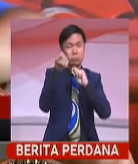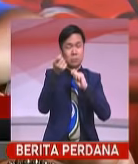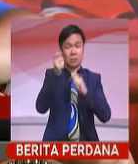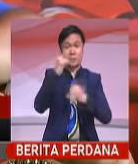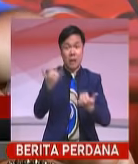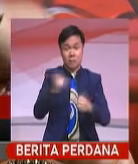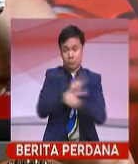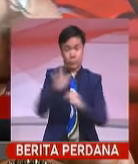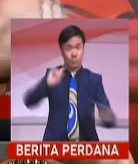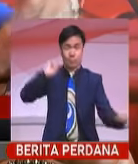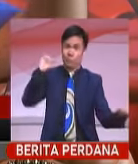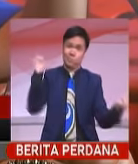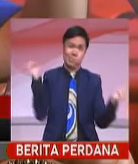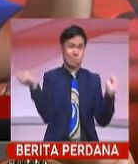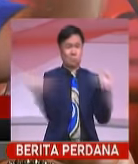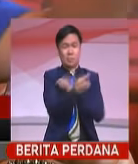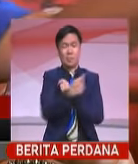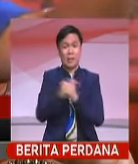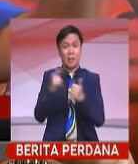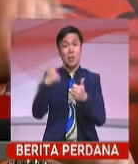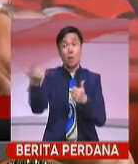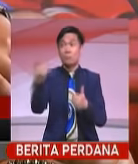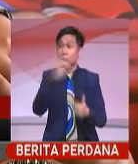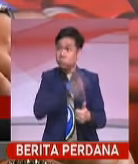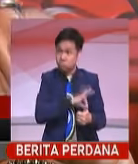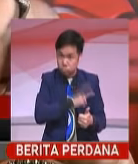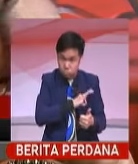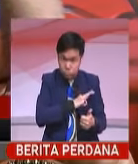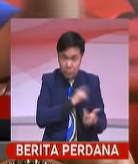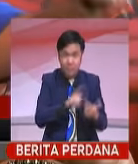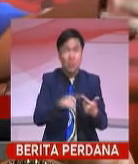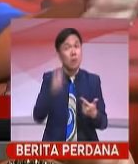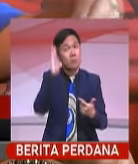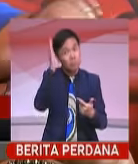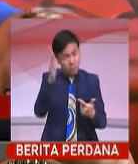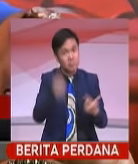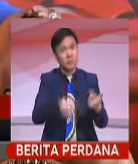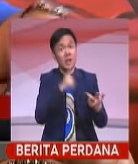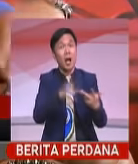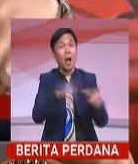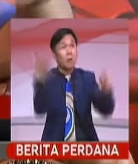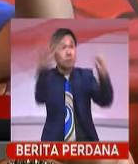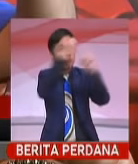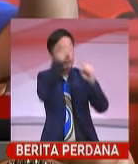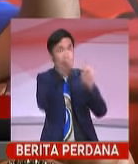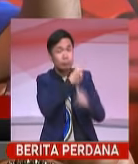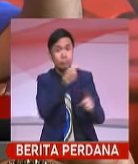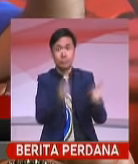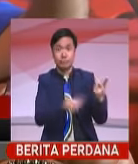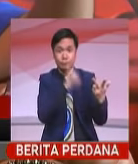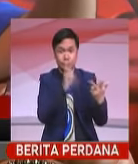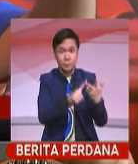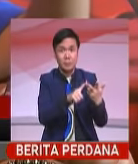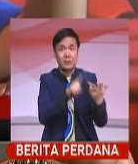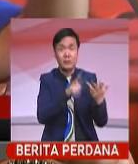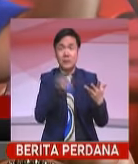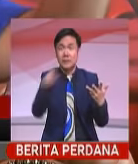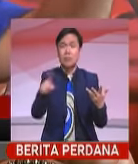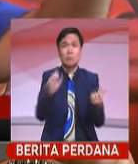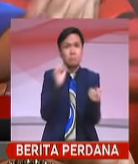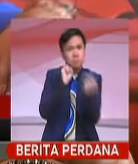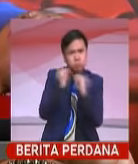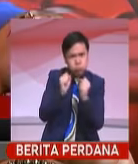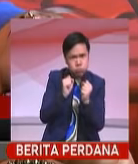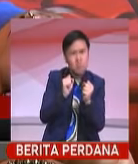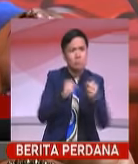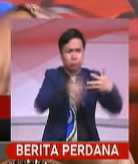benda. Pendapatan, masa depan, pencapaian, you know, level of sports in the